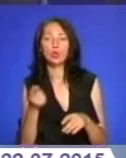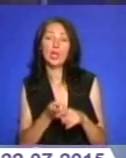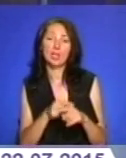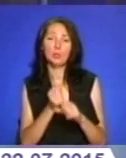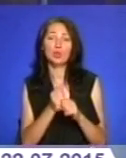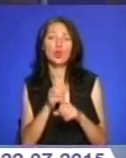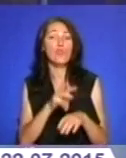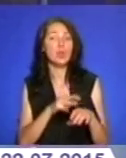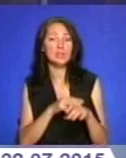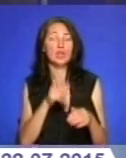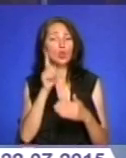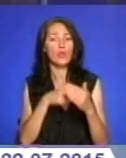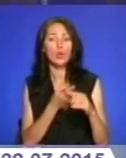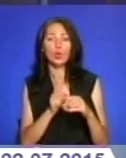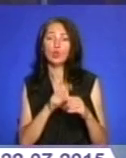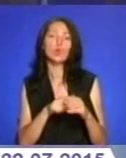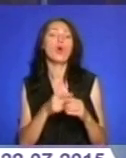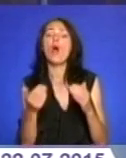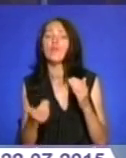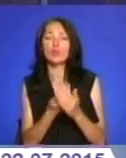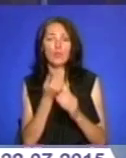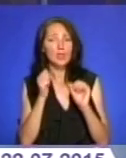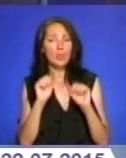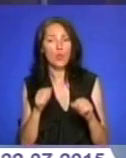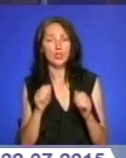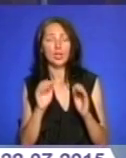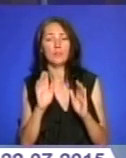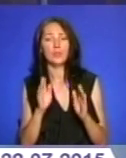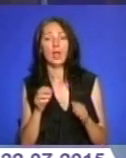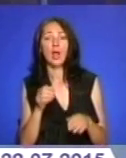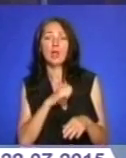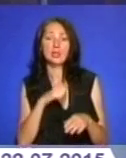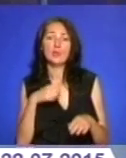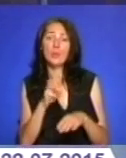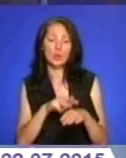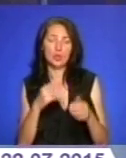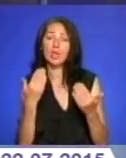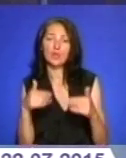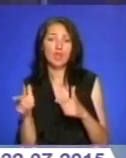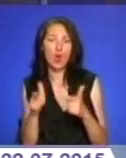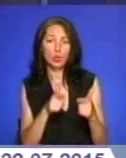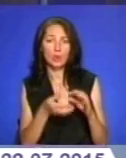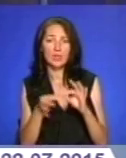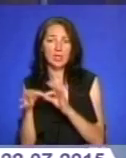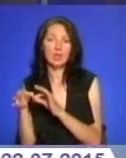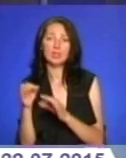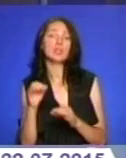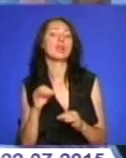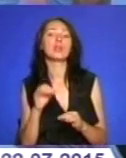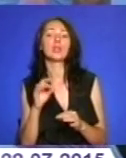працюють. Довіру до цього інституту відновити нібито можна, тим паче самі міліціонери до цього вже готові. Детальніше Ірина